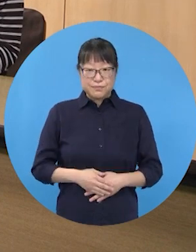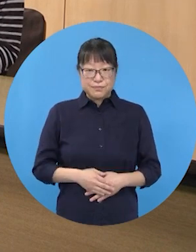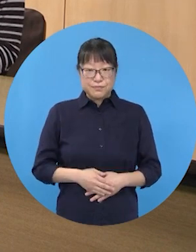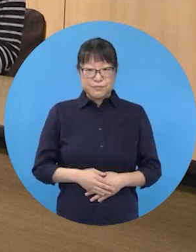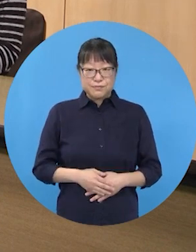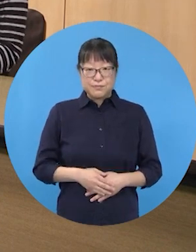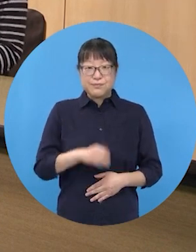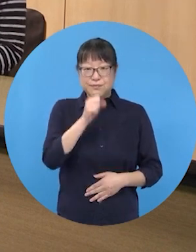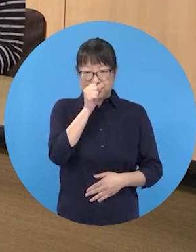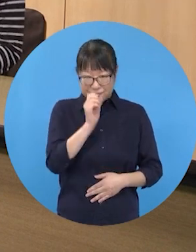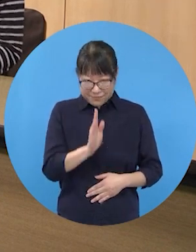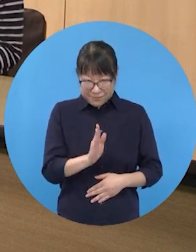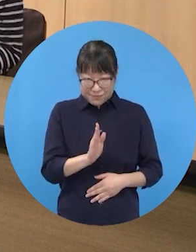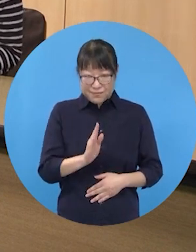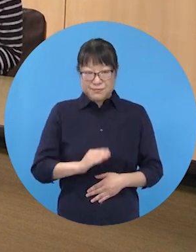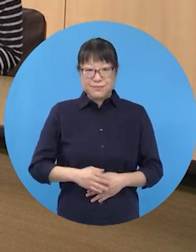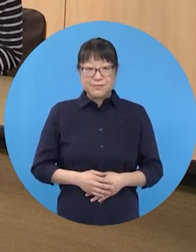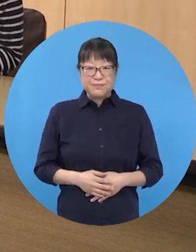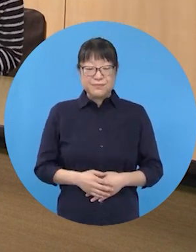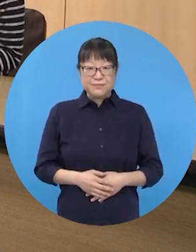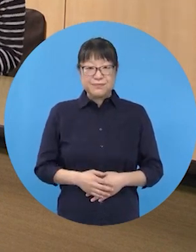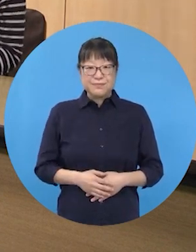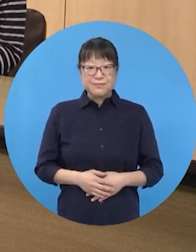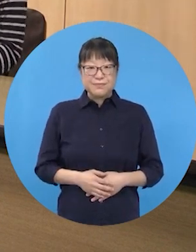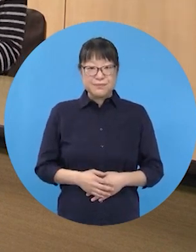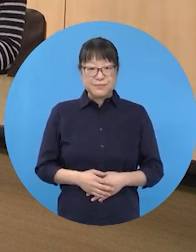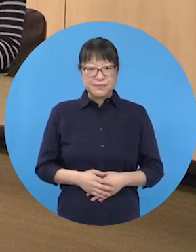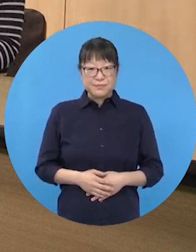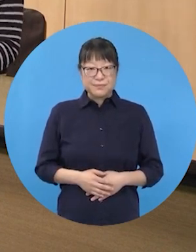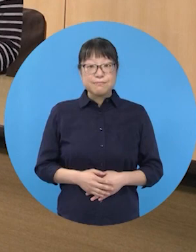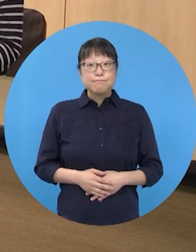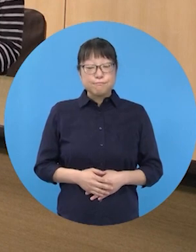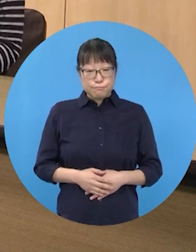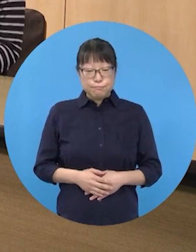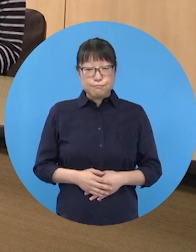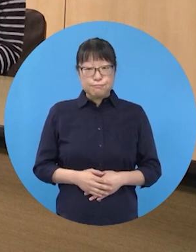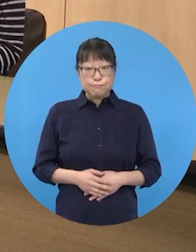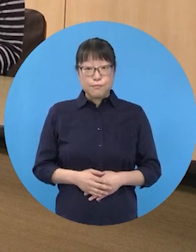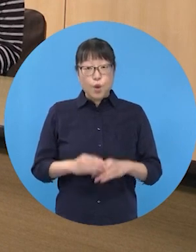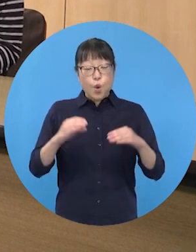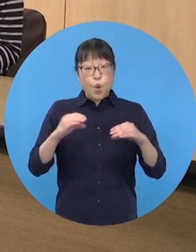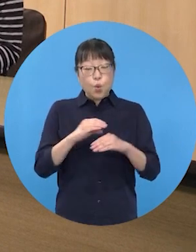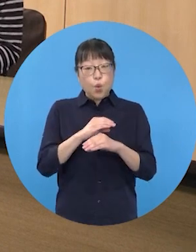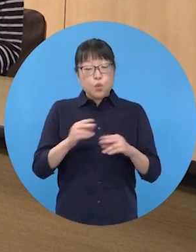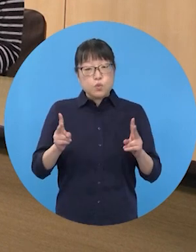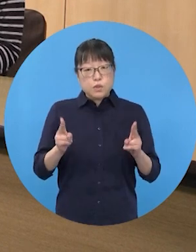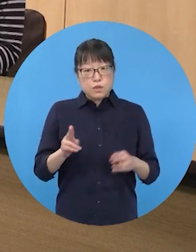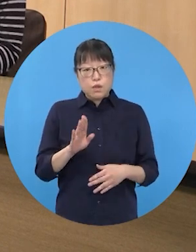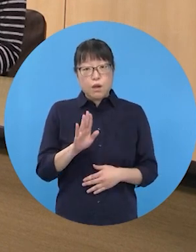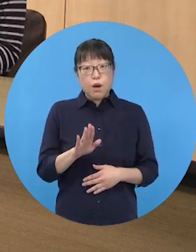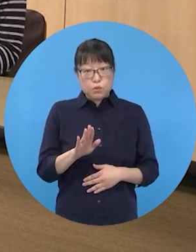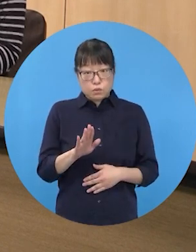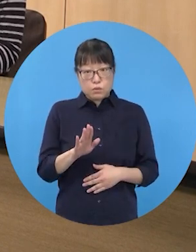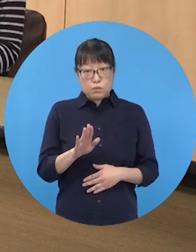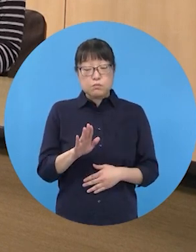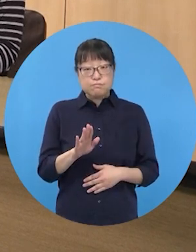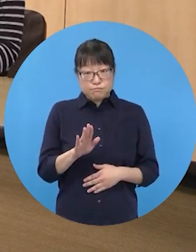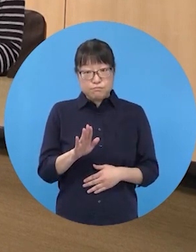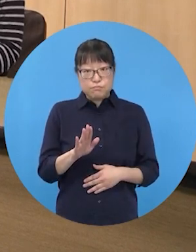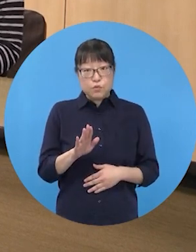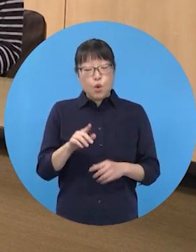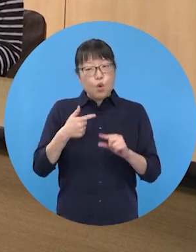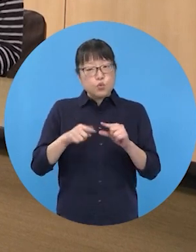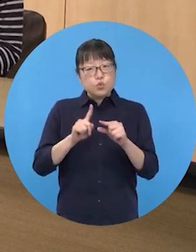さんにお話を伺います。加瀬さん、よろしくお願いいたします。 よろしくお願いします。 はい、競技会場周辺の交通規制についてということです